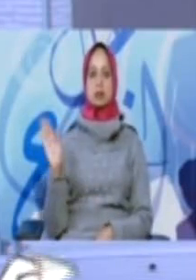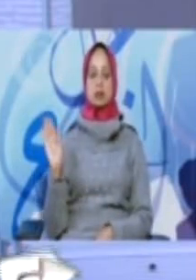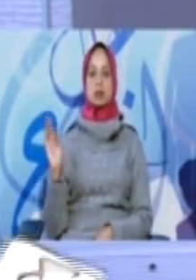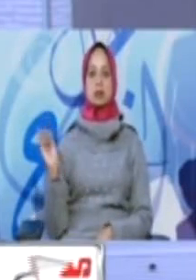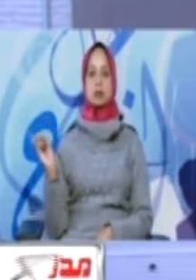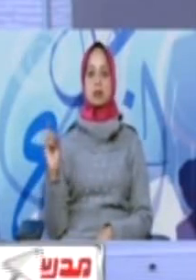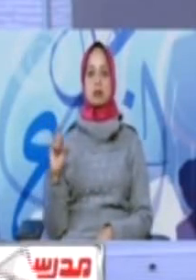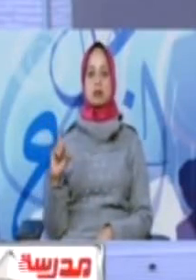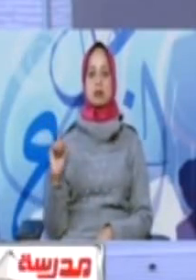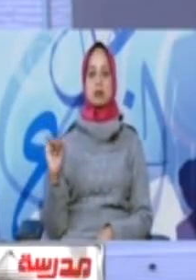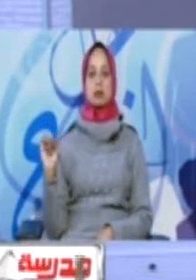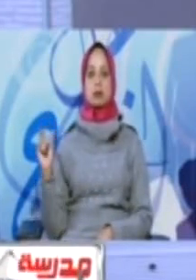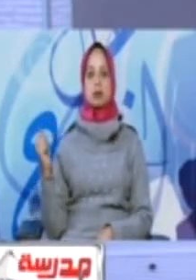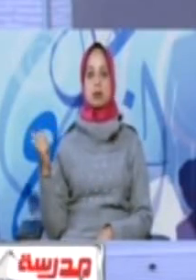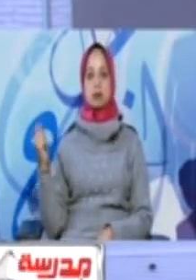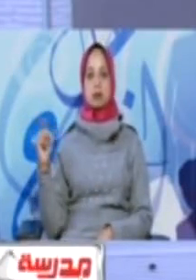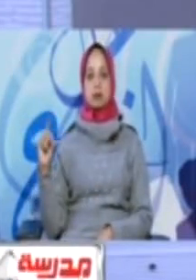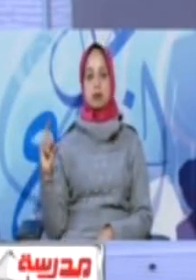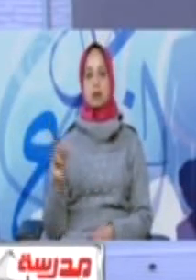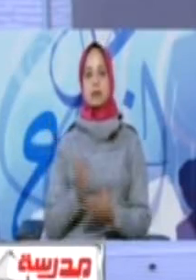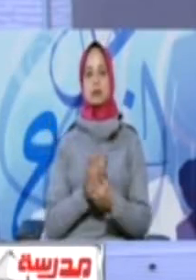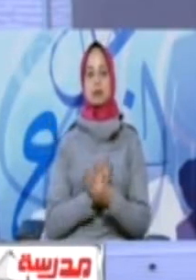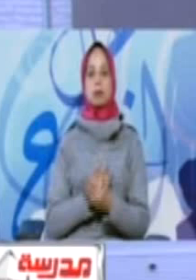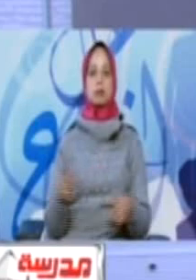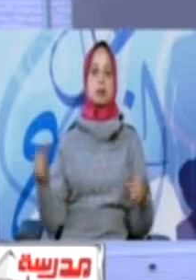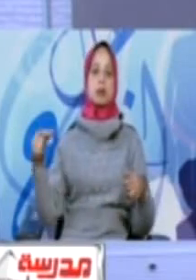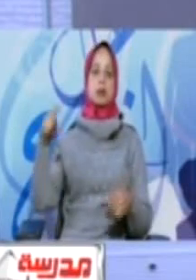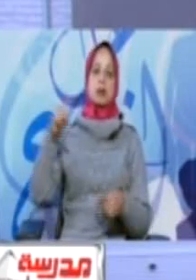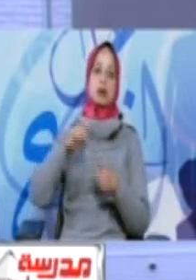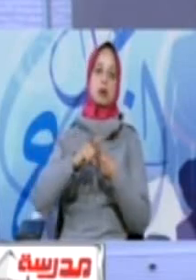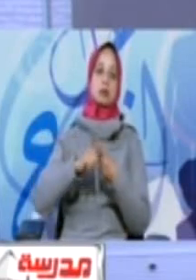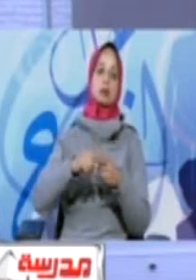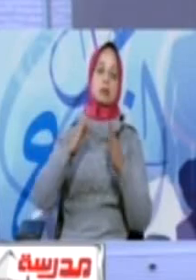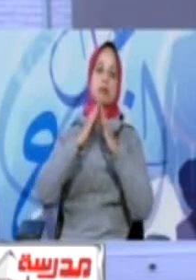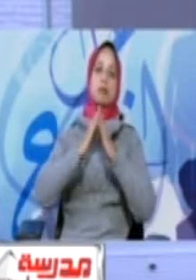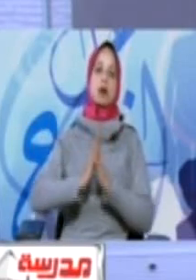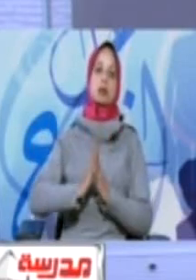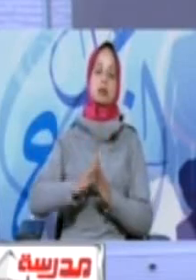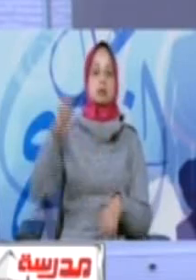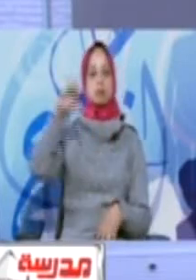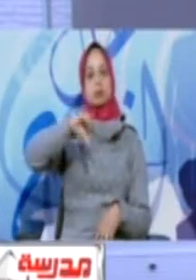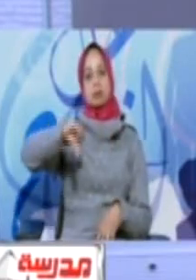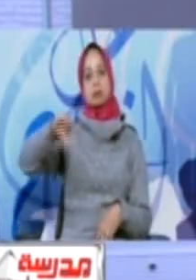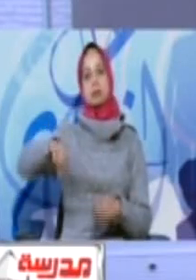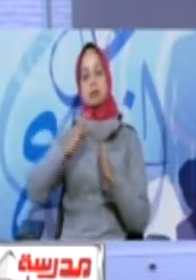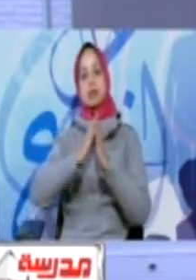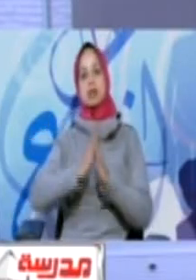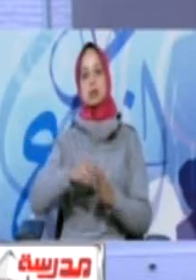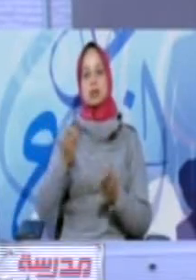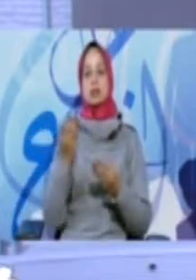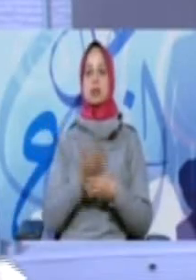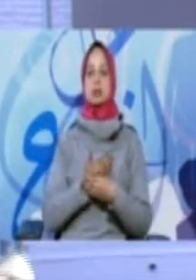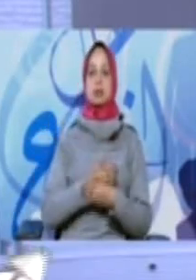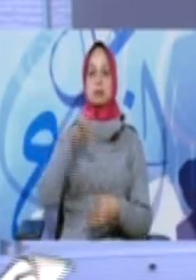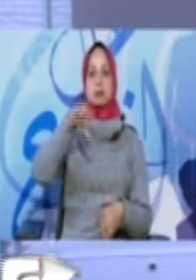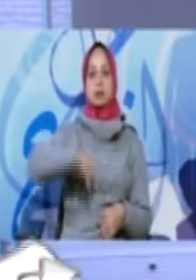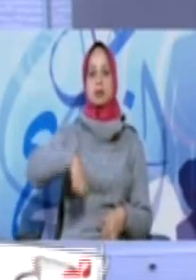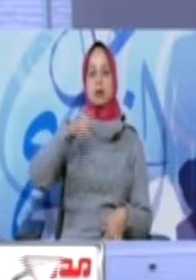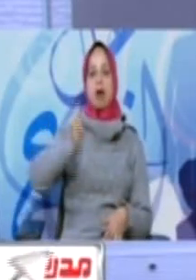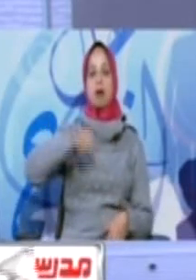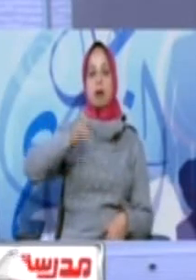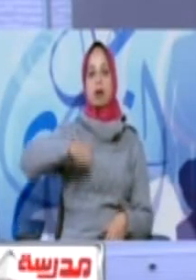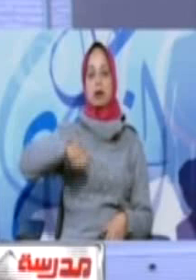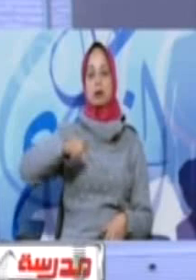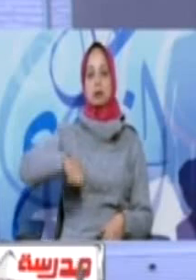الاستقلال، ولكن كان ذلك ضد مصلحه مصر والحق ضررا فادحا بالقضيه الوطنيه. ازاي؟